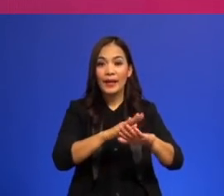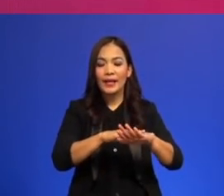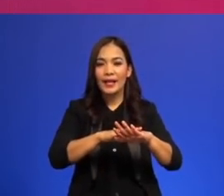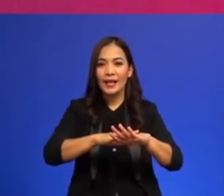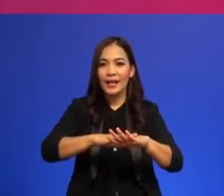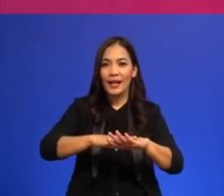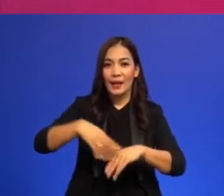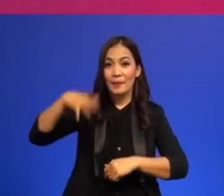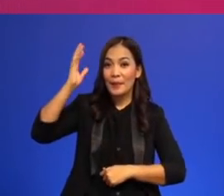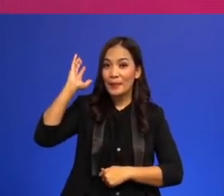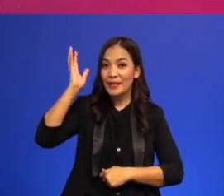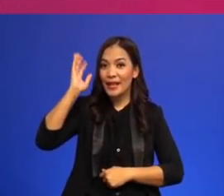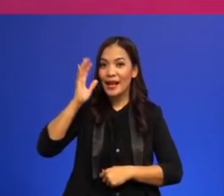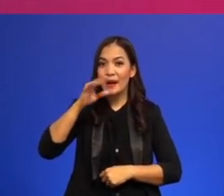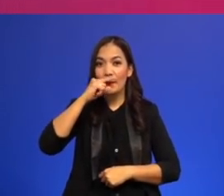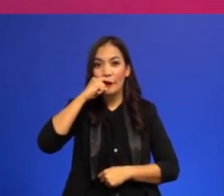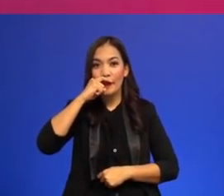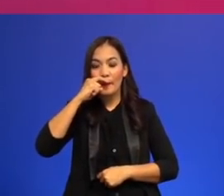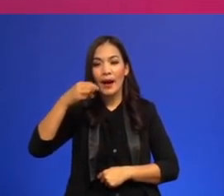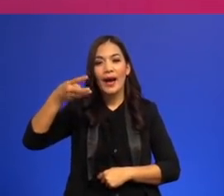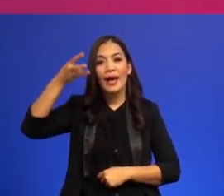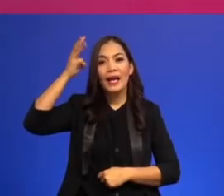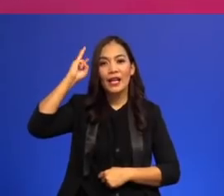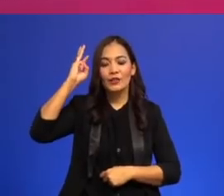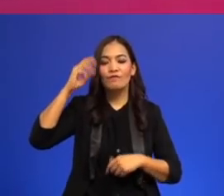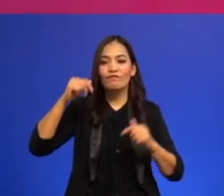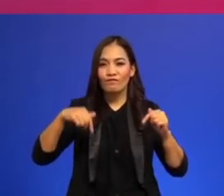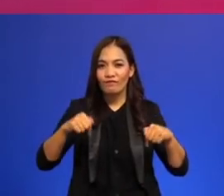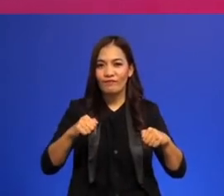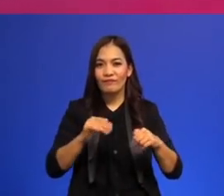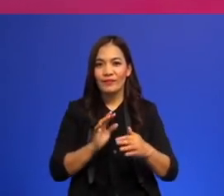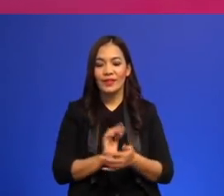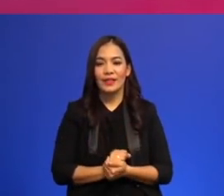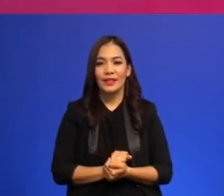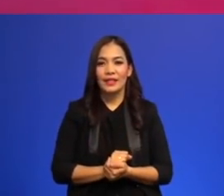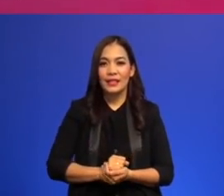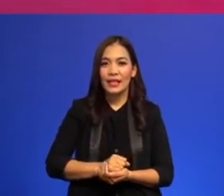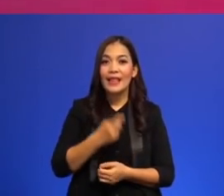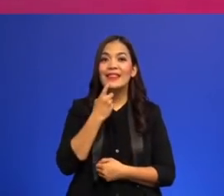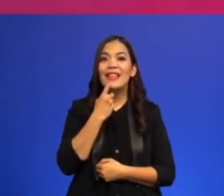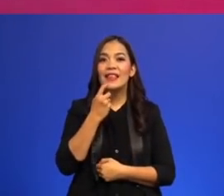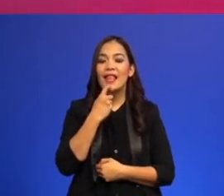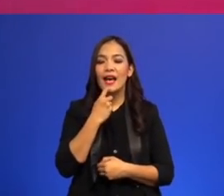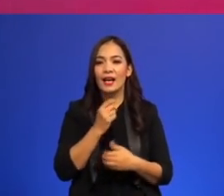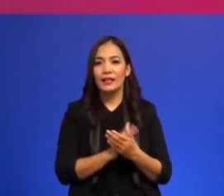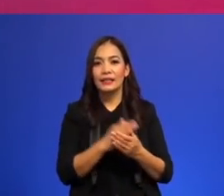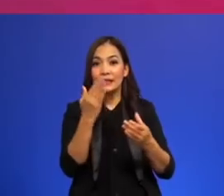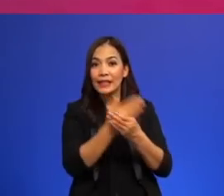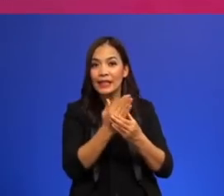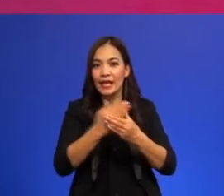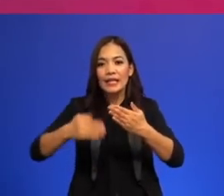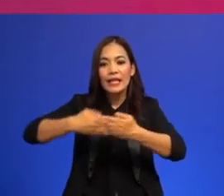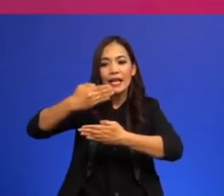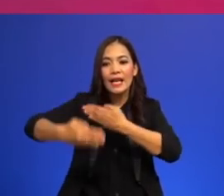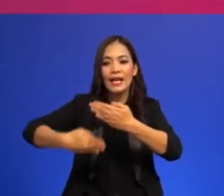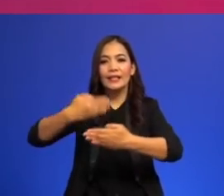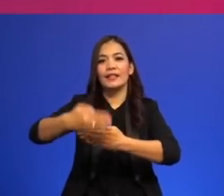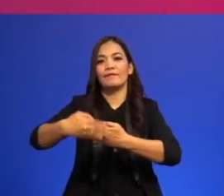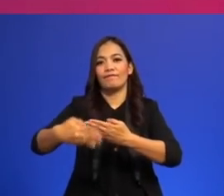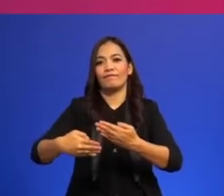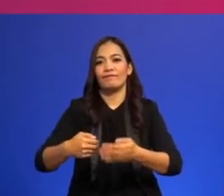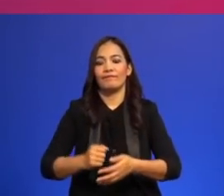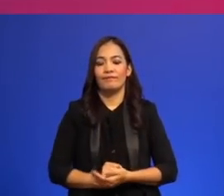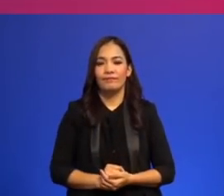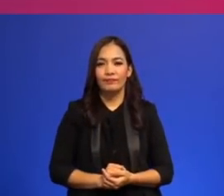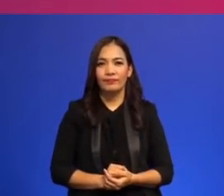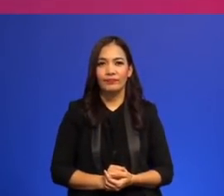pembicara kita pagi hari ini, Bapak Pendeta Dr. Erastus Sabdono yang akan menyampaikan mengenai sandwich generation.